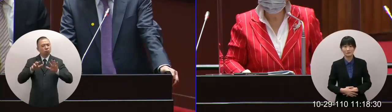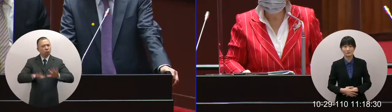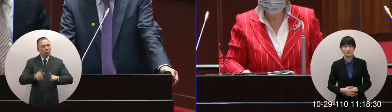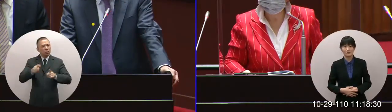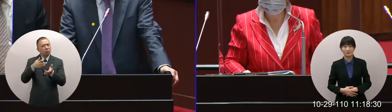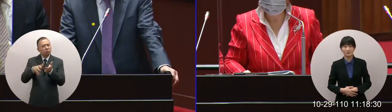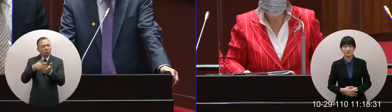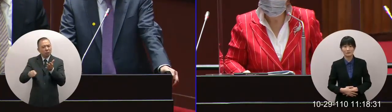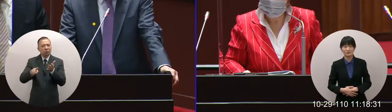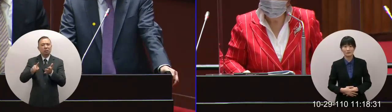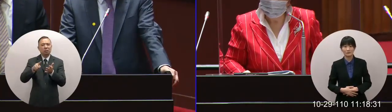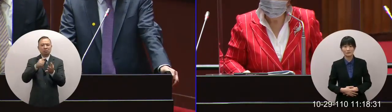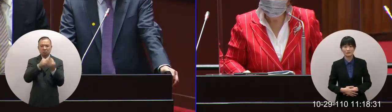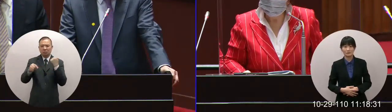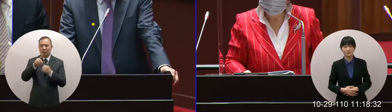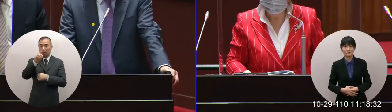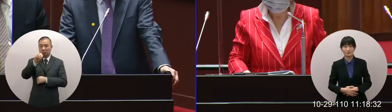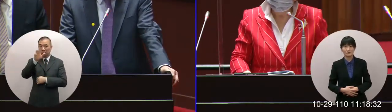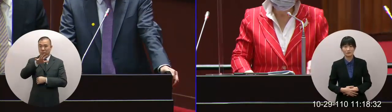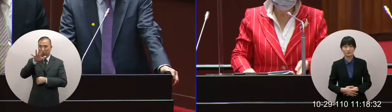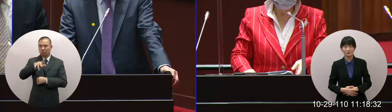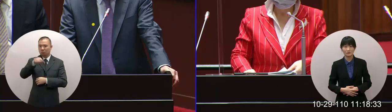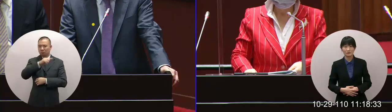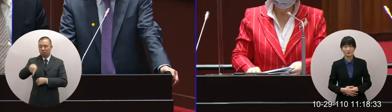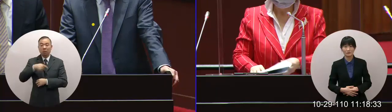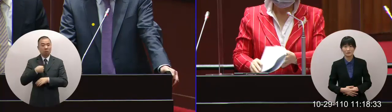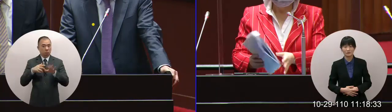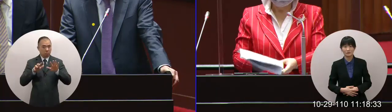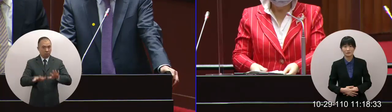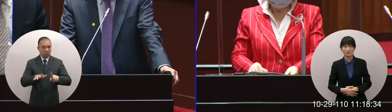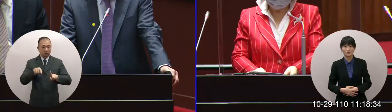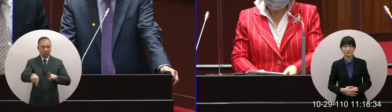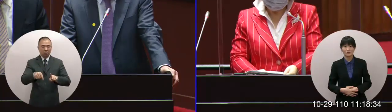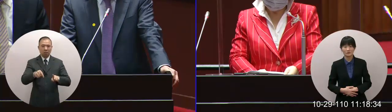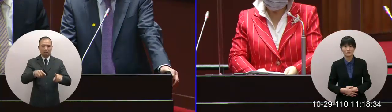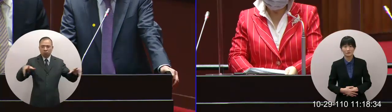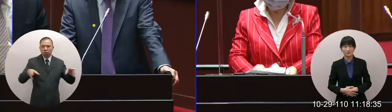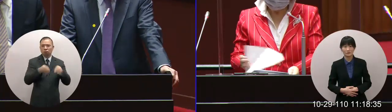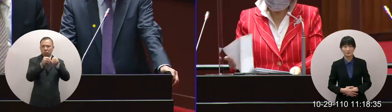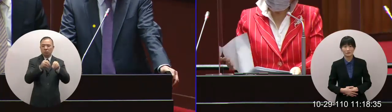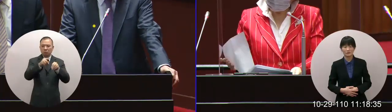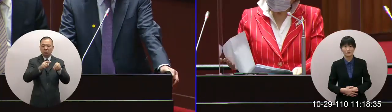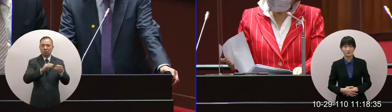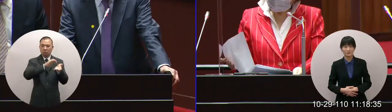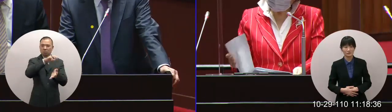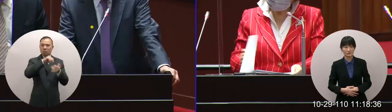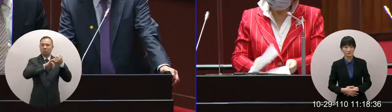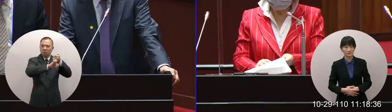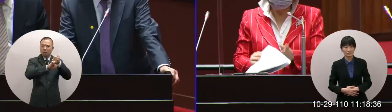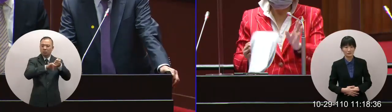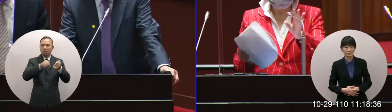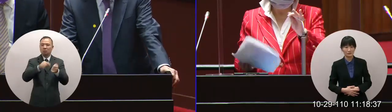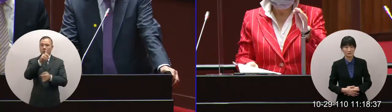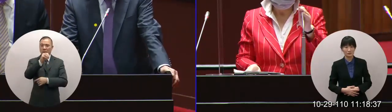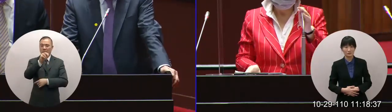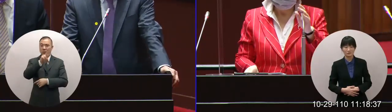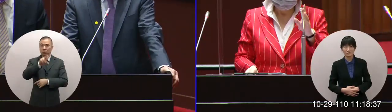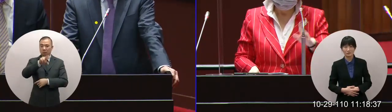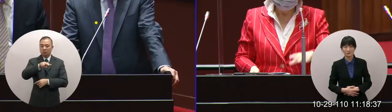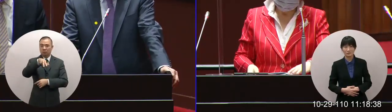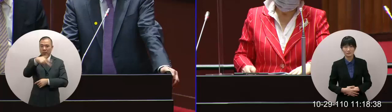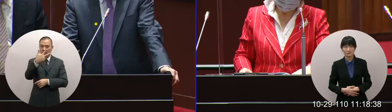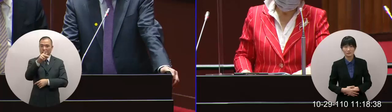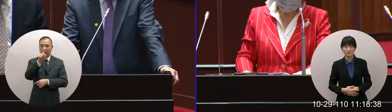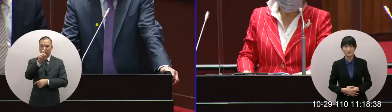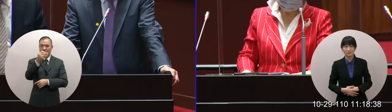是15000多人了哈。那事实上，我们现在纳入整合门诊的治疗计划，大概会纳入12719人。